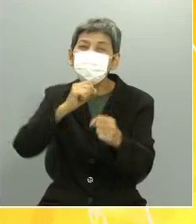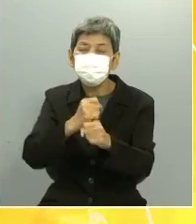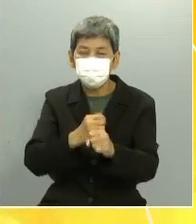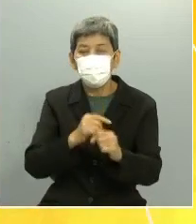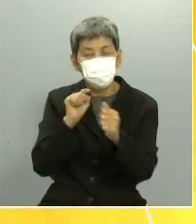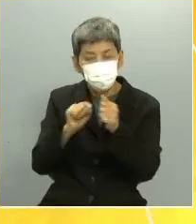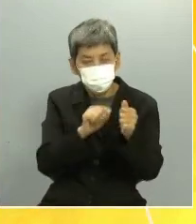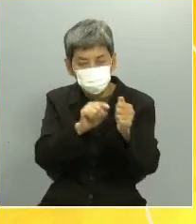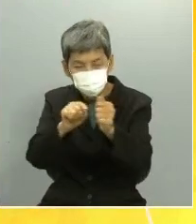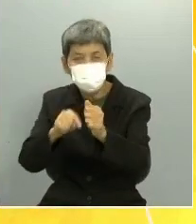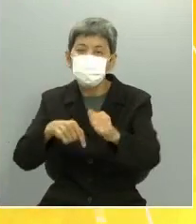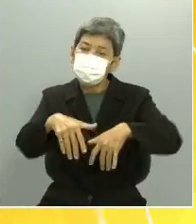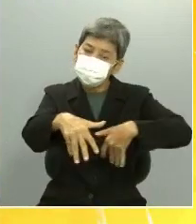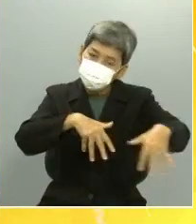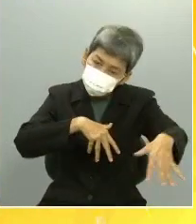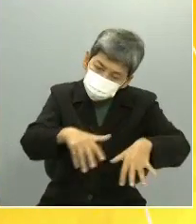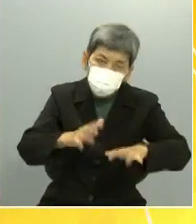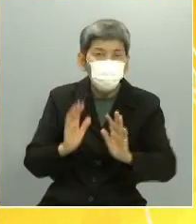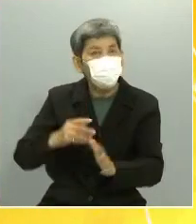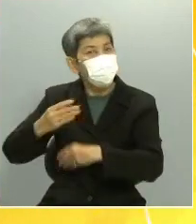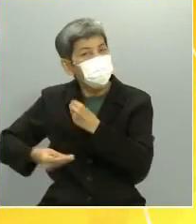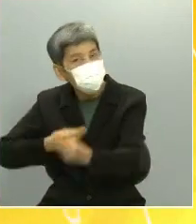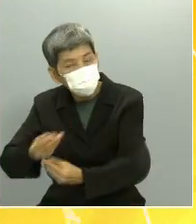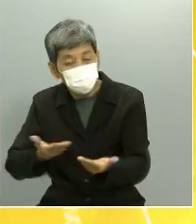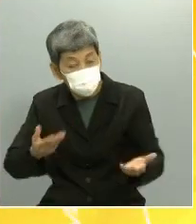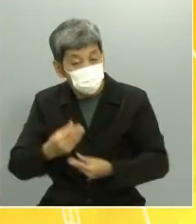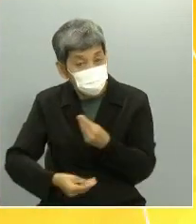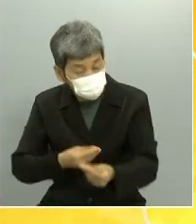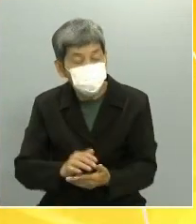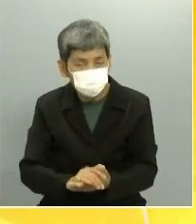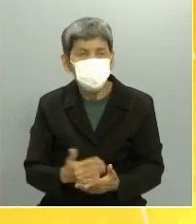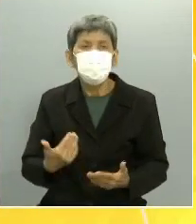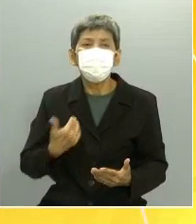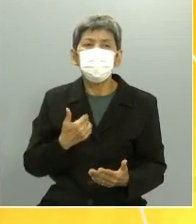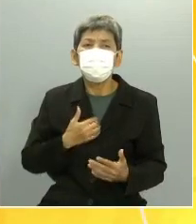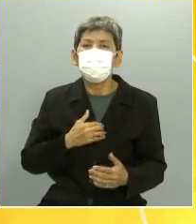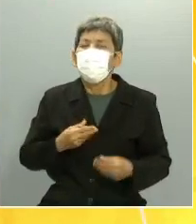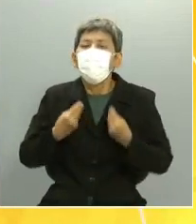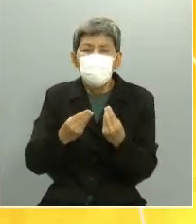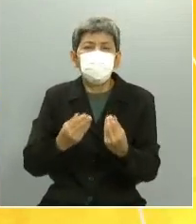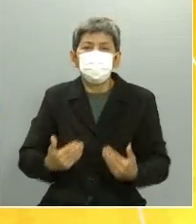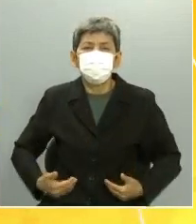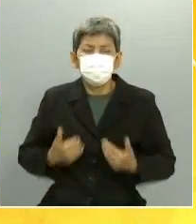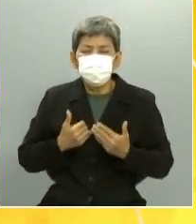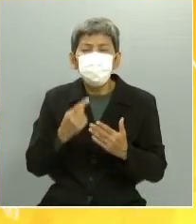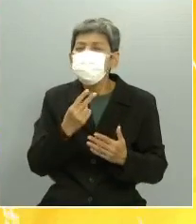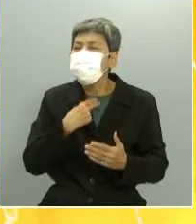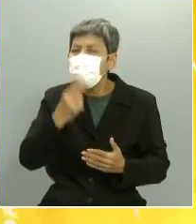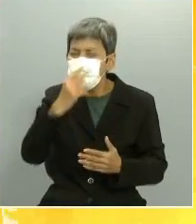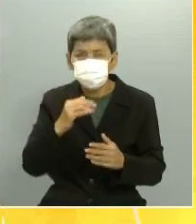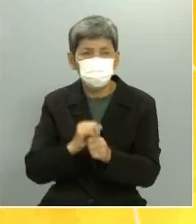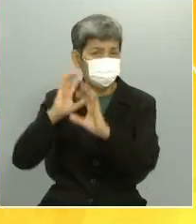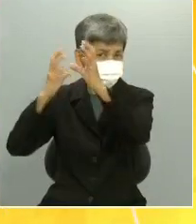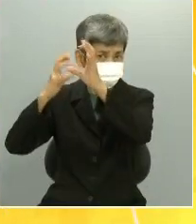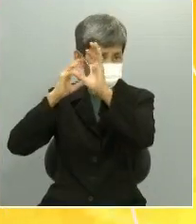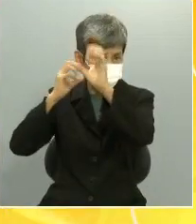างๆมีถนนคนเดินมีที่ให้พ่อค้าแม่ค้าเอาของมาขายบ้างอย่างน้อยเปิดช่องหายใจให้ผมมองมิติของหนังกลางแปลงไม่ได้ม